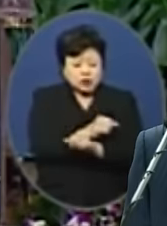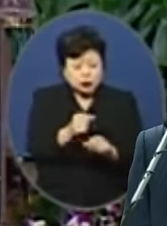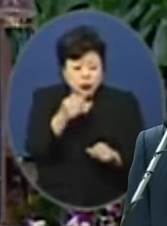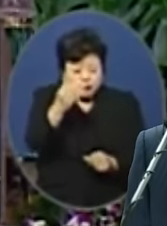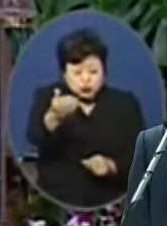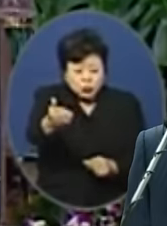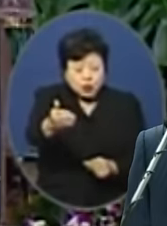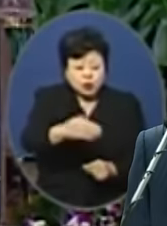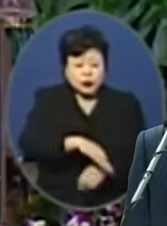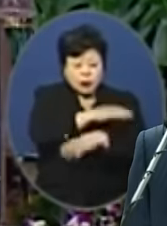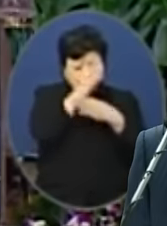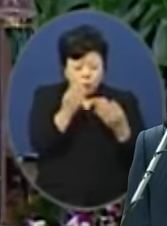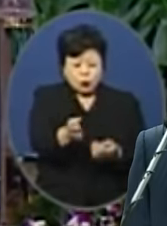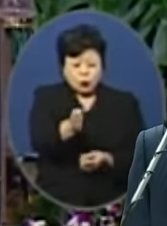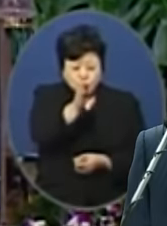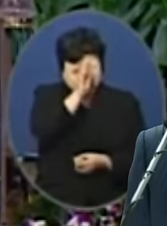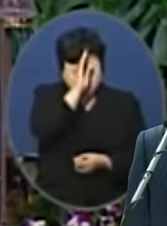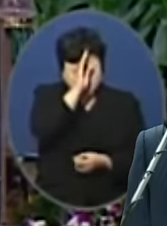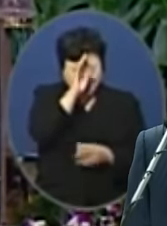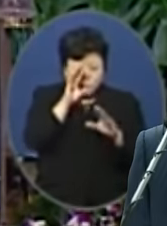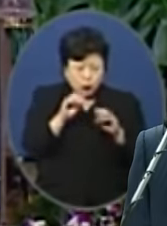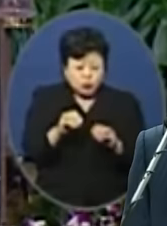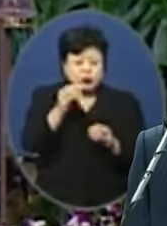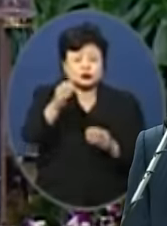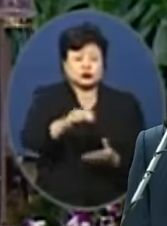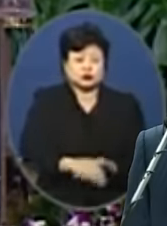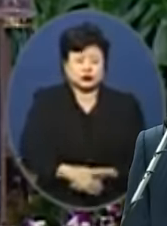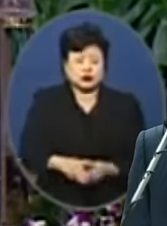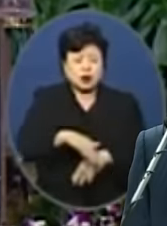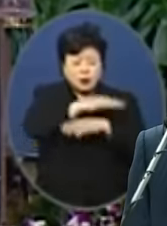사하시며 한두 가지 죄가 아닙니다.